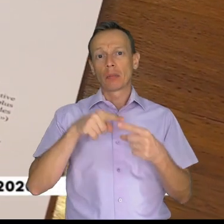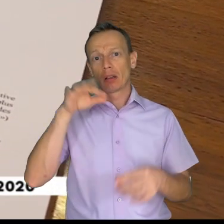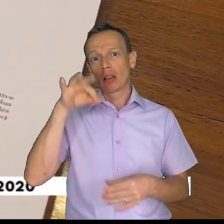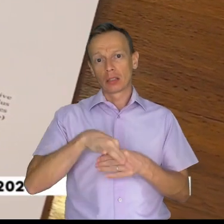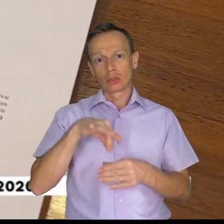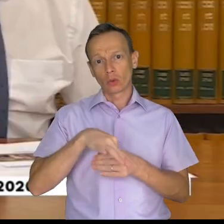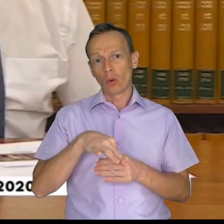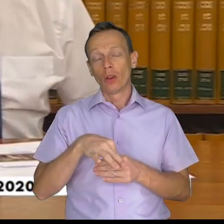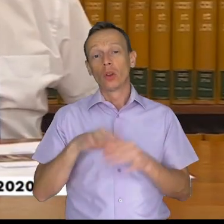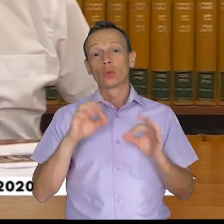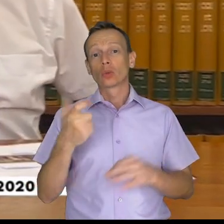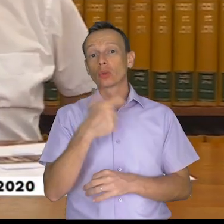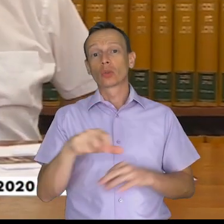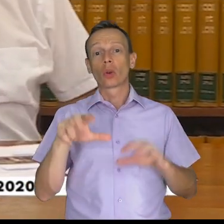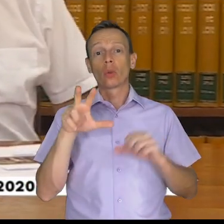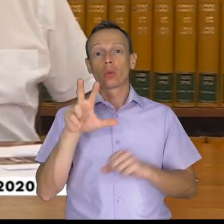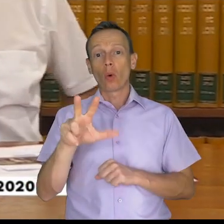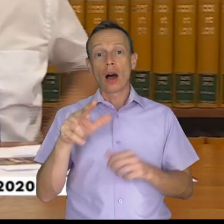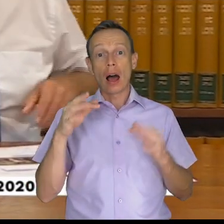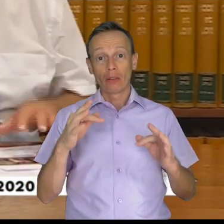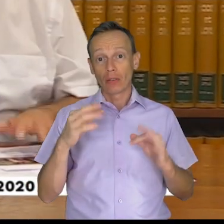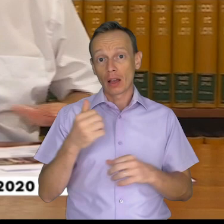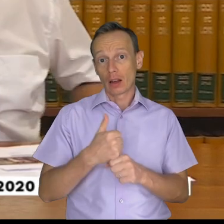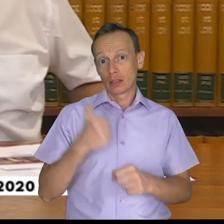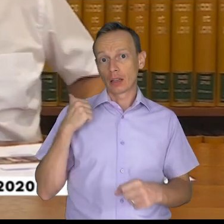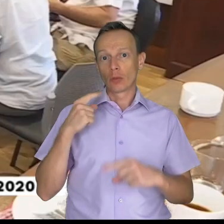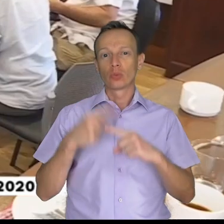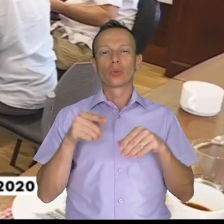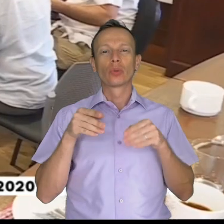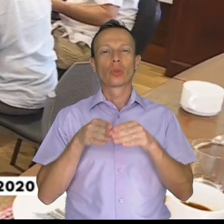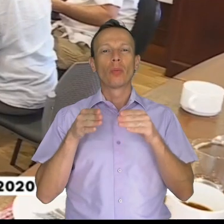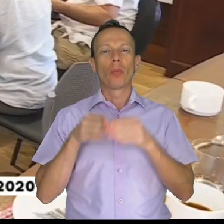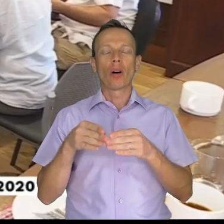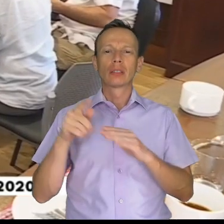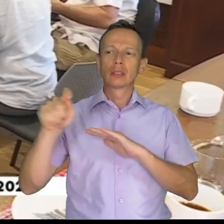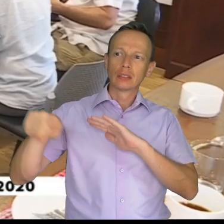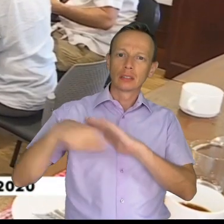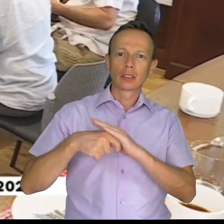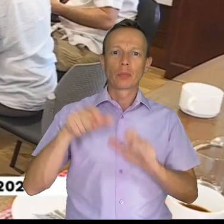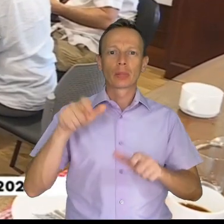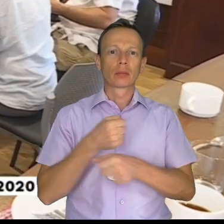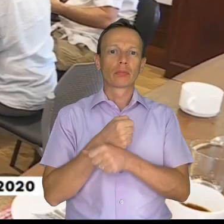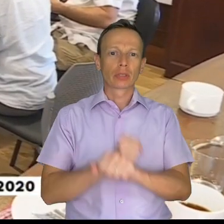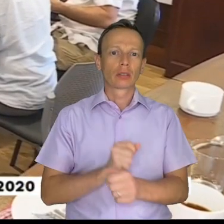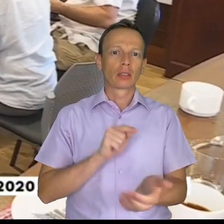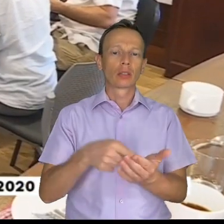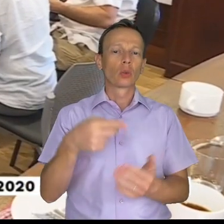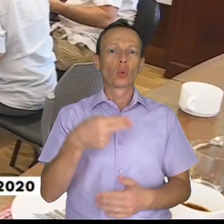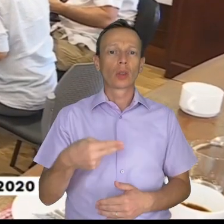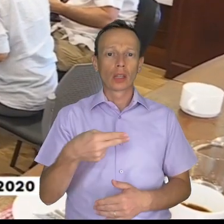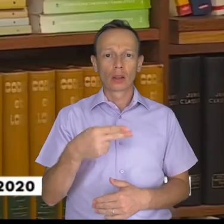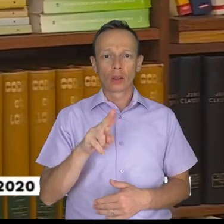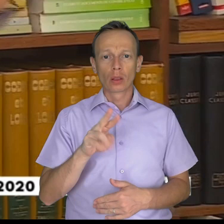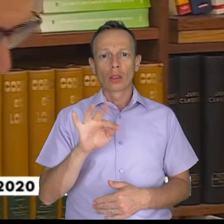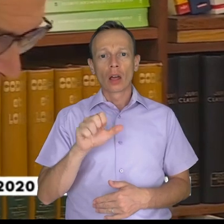électoral. 203 affaires ont été jugées l'an dernier. Par ailleurs, les demandes d'indemnisation des détenus de Noutania ont